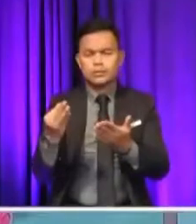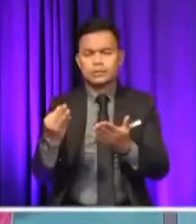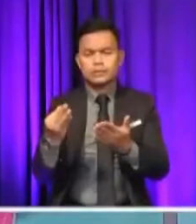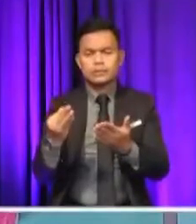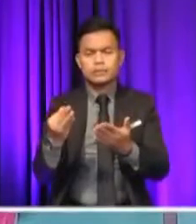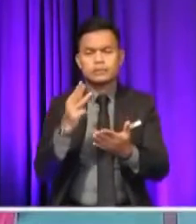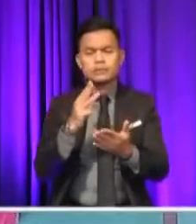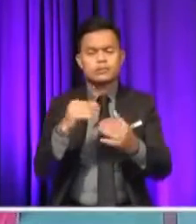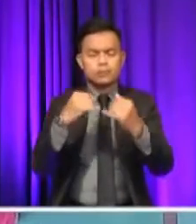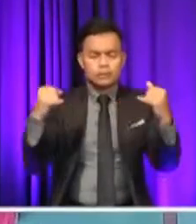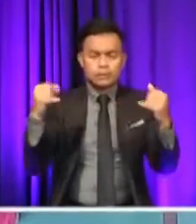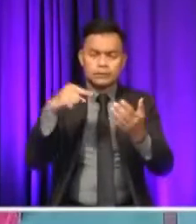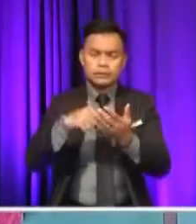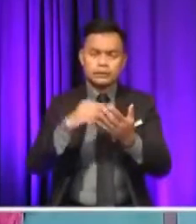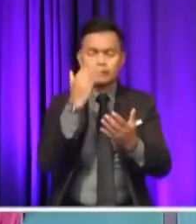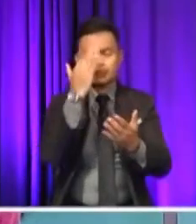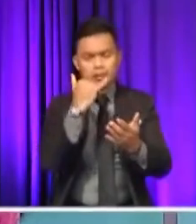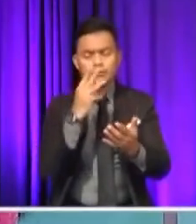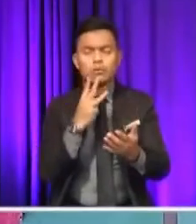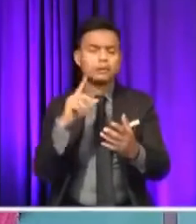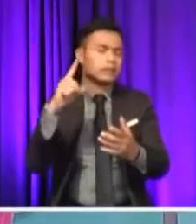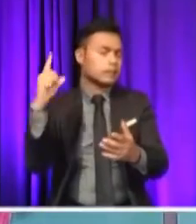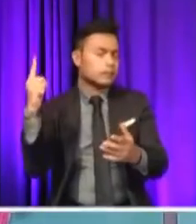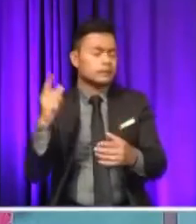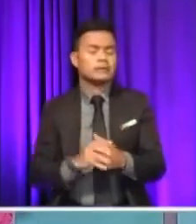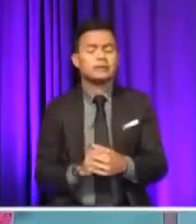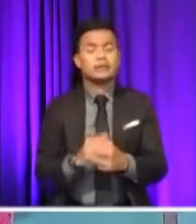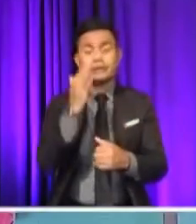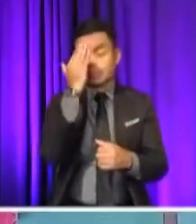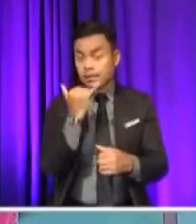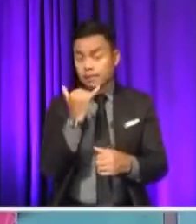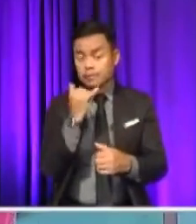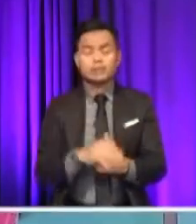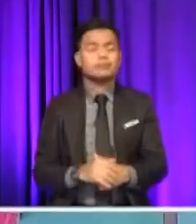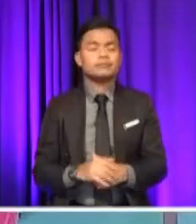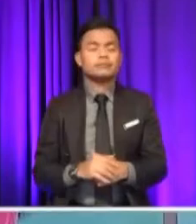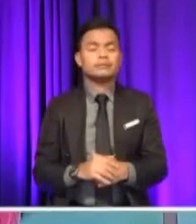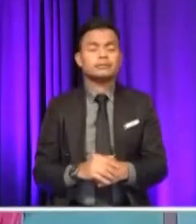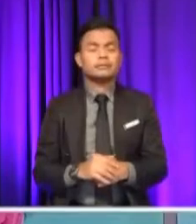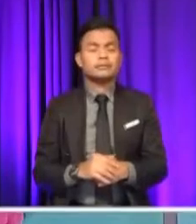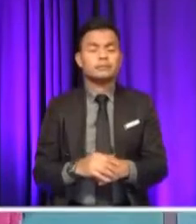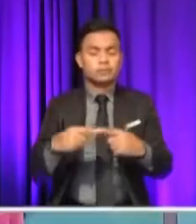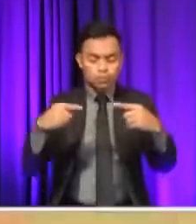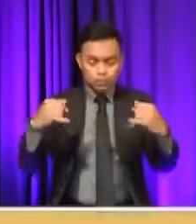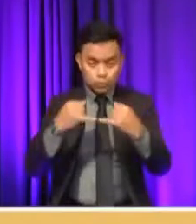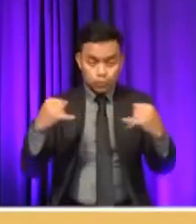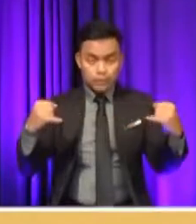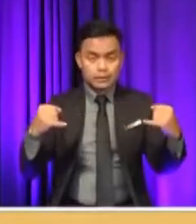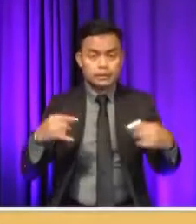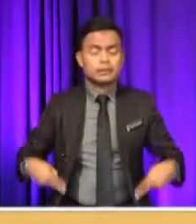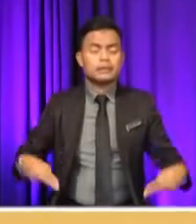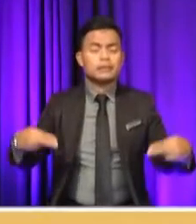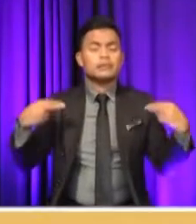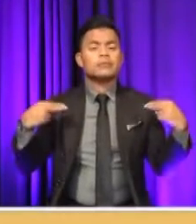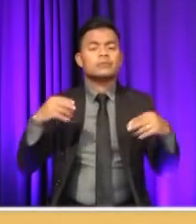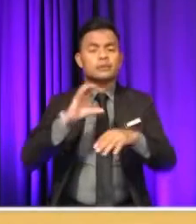berlainan kan? Okey, kenapa? Apa fungsi dia? Okey, wire hidup tadi coklat ataupun merah, dia bawa arus